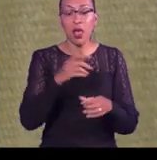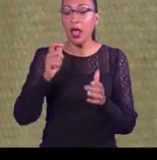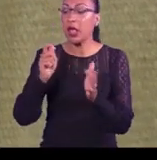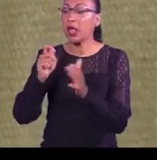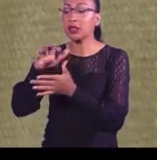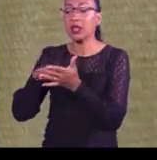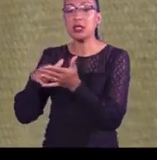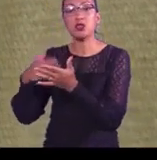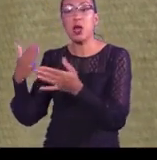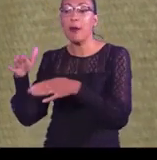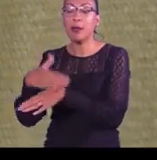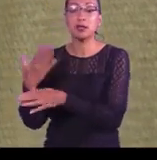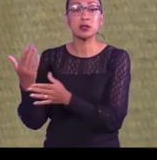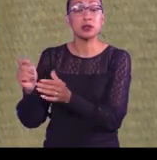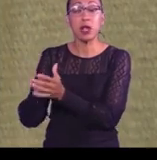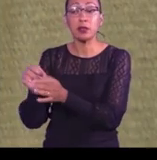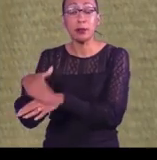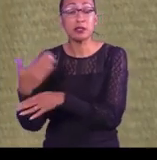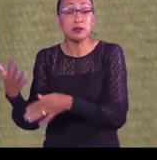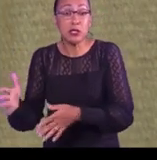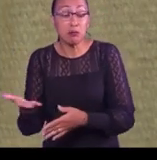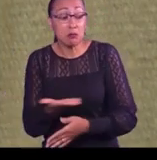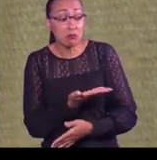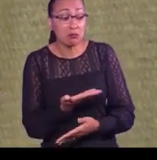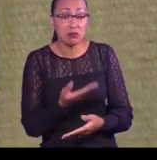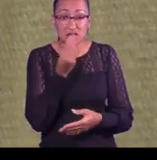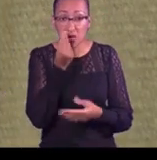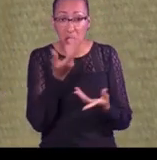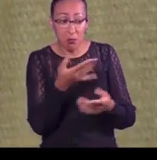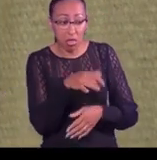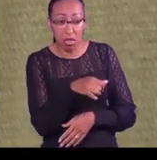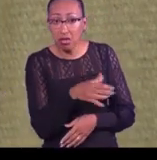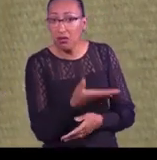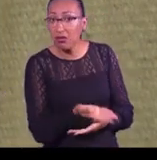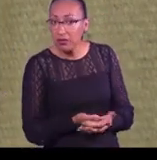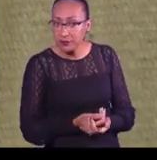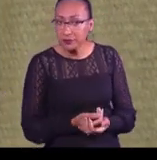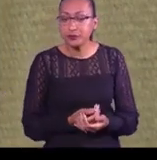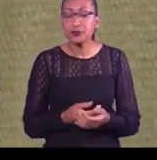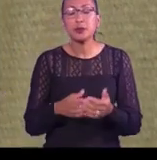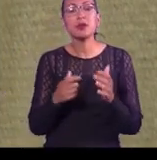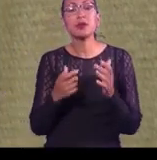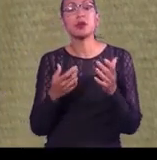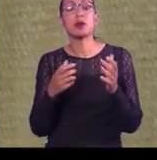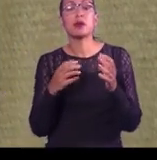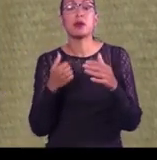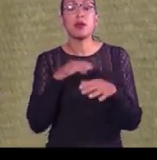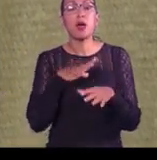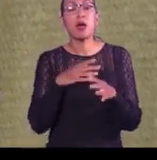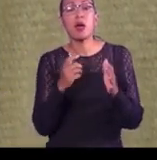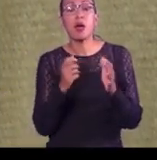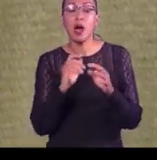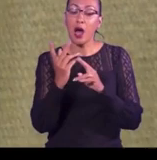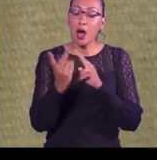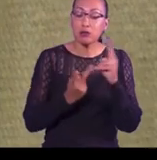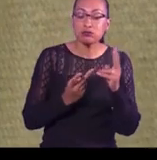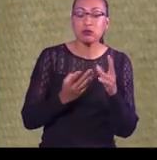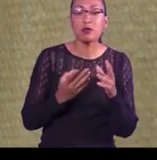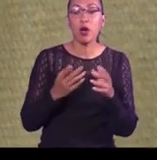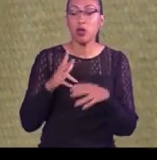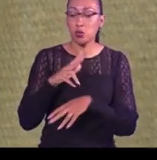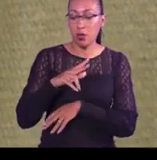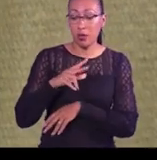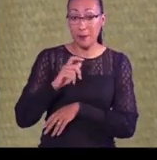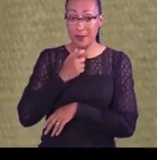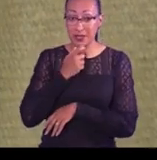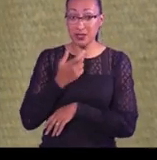ce texte, le 3 mars, il y a eu une plénière le 22, et qu'il fallait absolument passer le 22